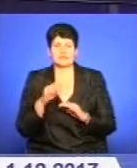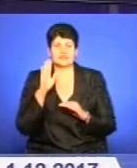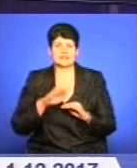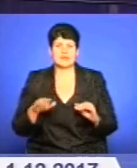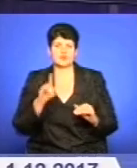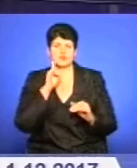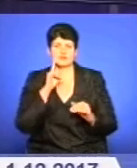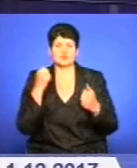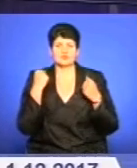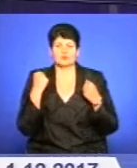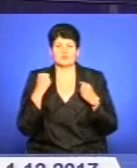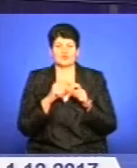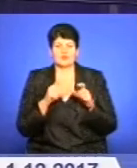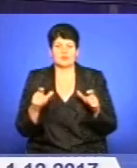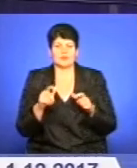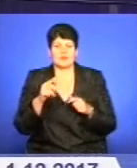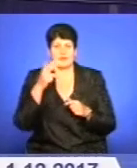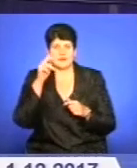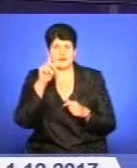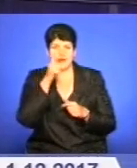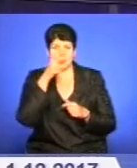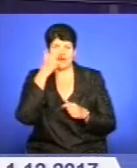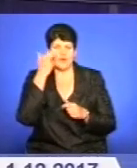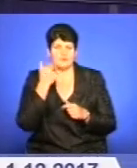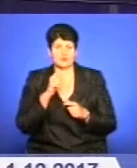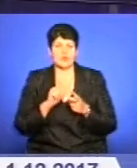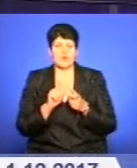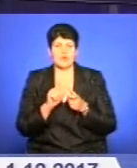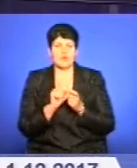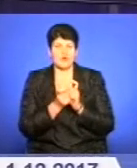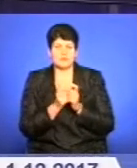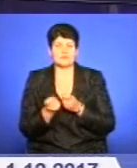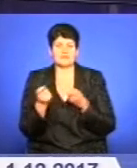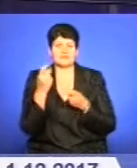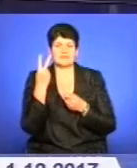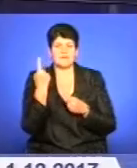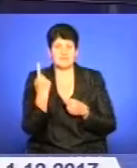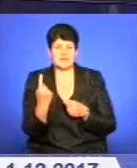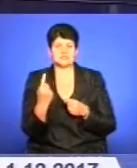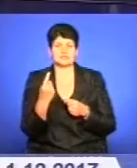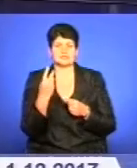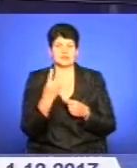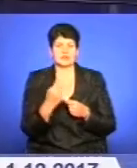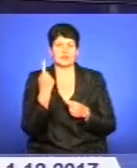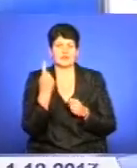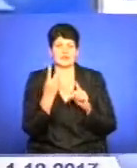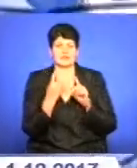дитячо-юнацької спортивної школи з греко-римської боротьби привезли 2 перших місця, 4 других і 1 третє місце.